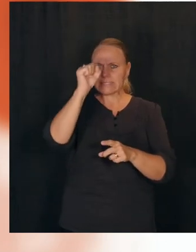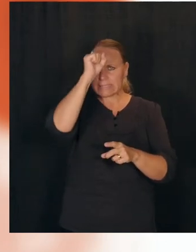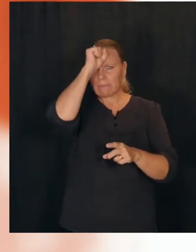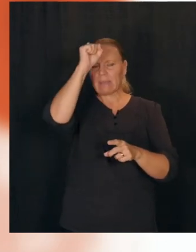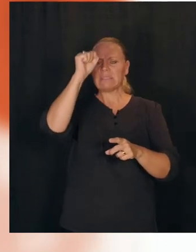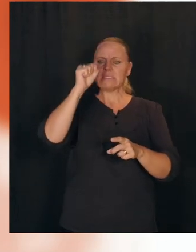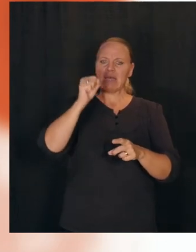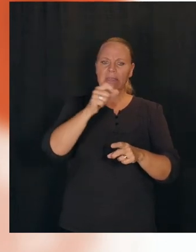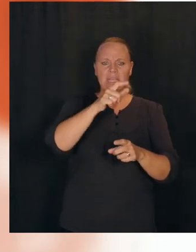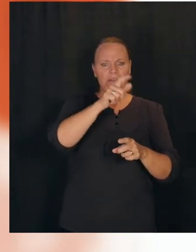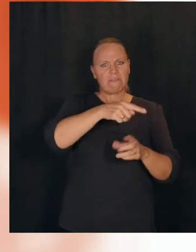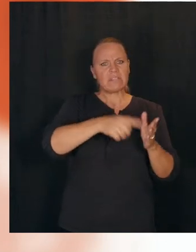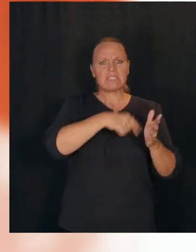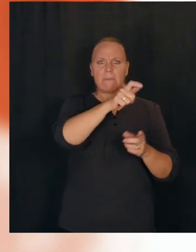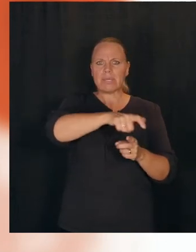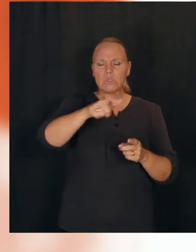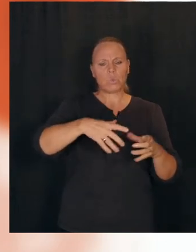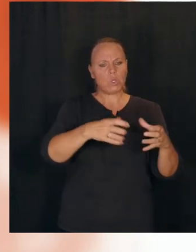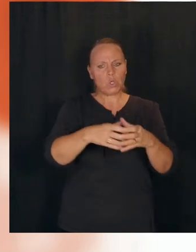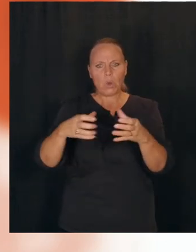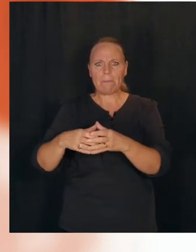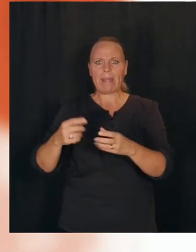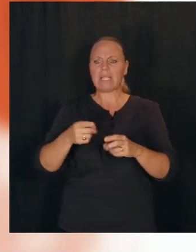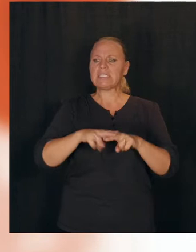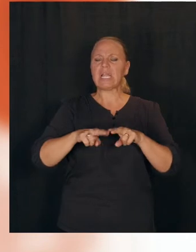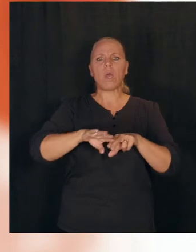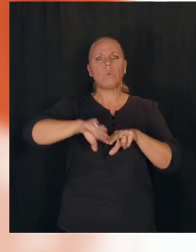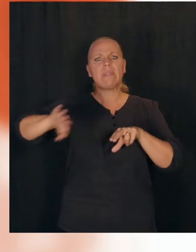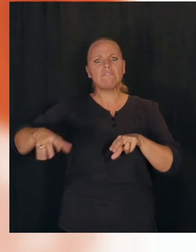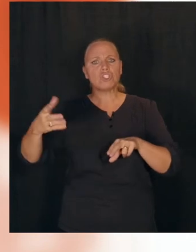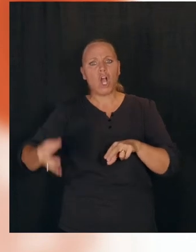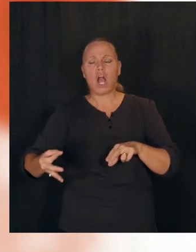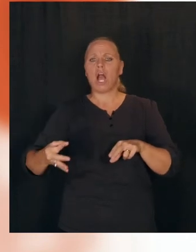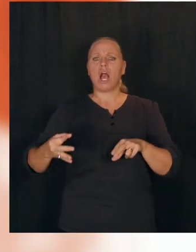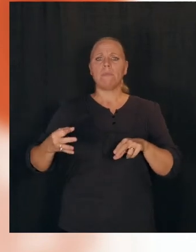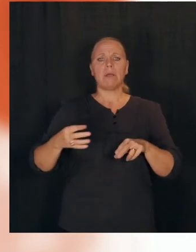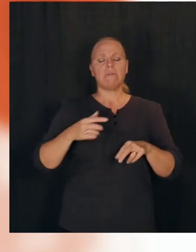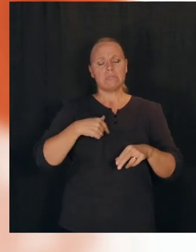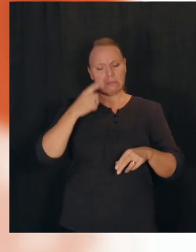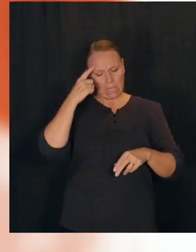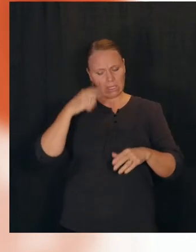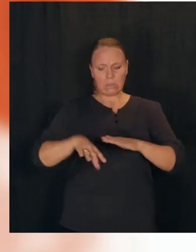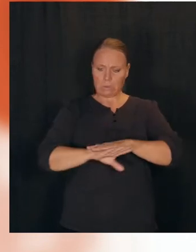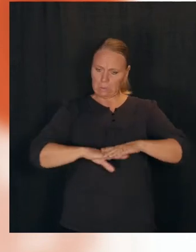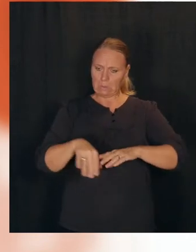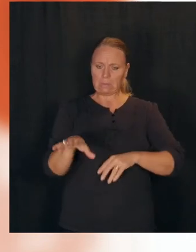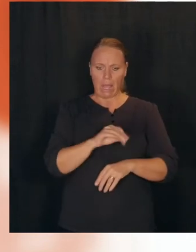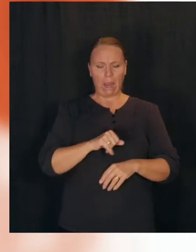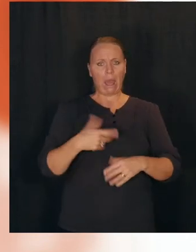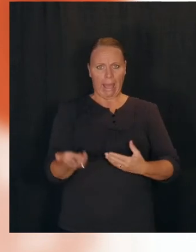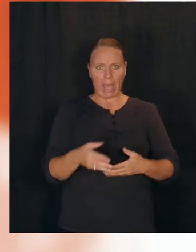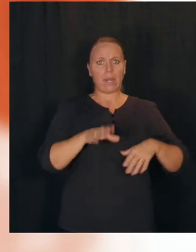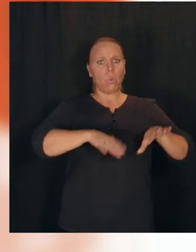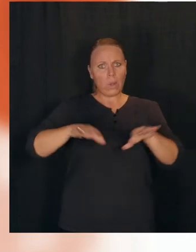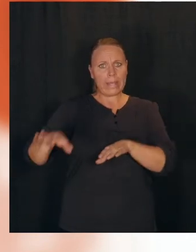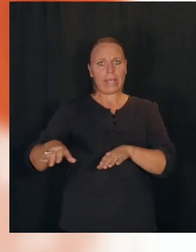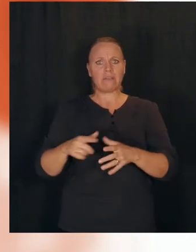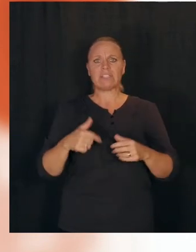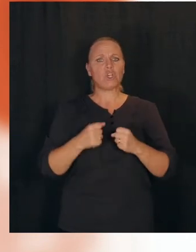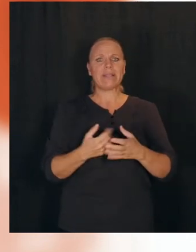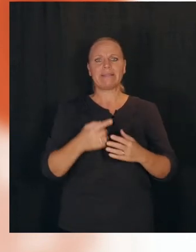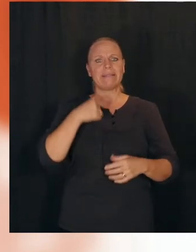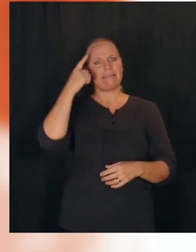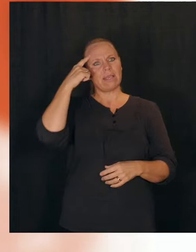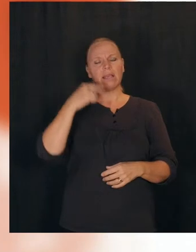grupper. Utan att utgå från att alla är olika. Att undvika en känsla av vi och dem. Jag har här ett